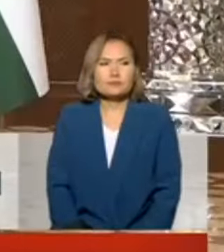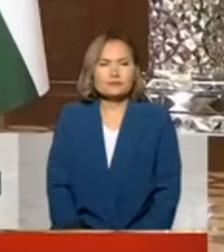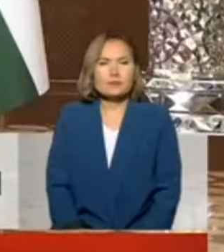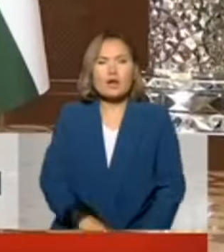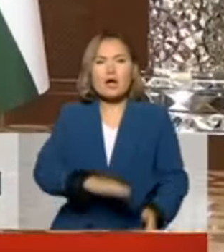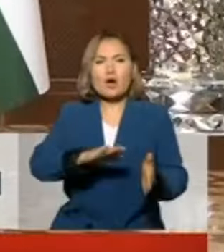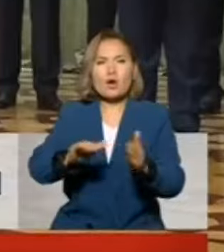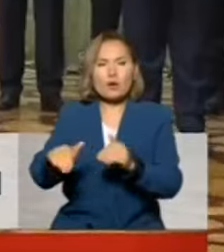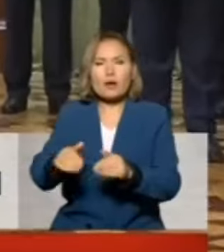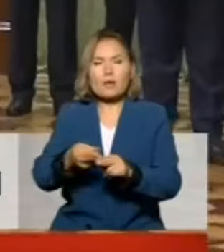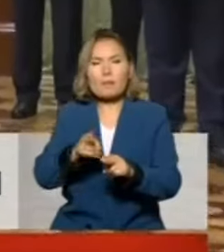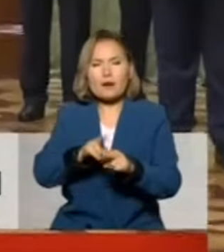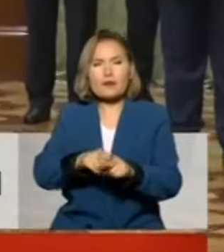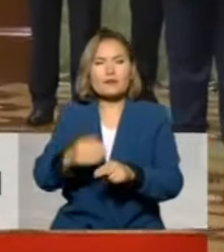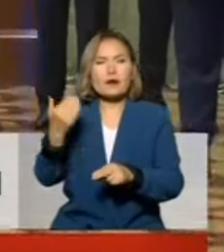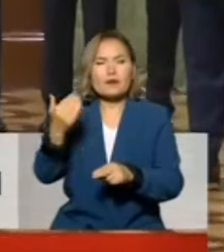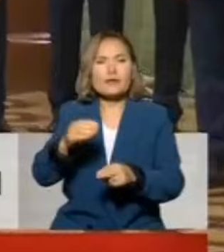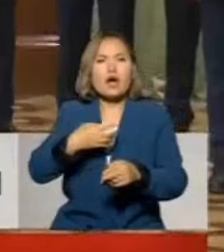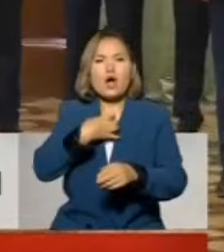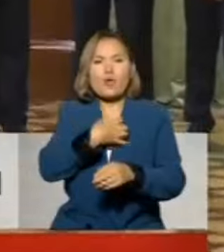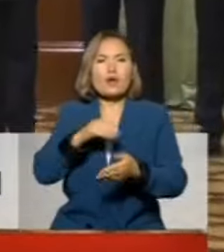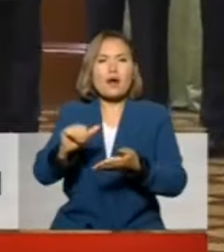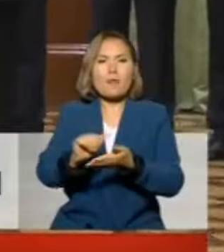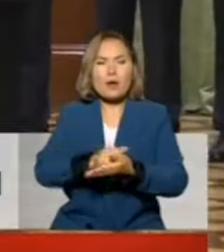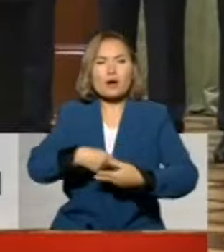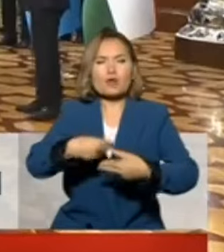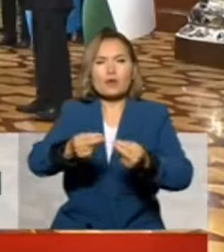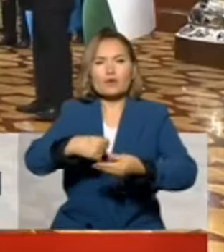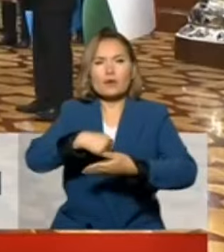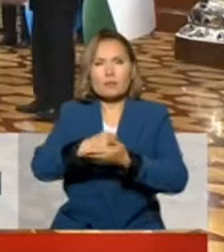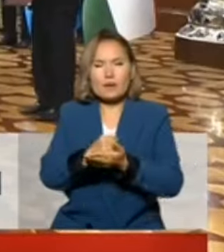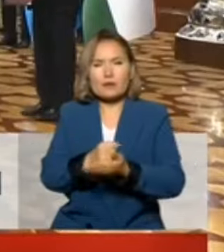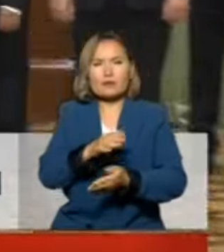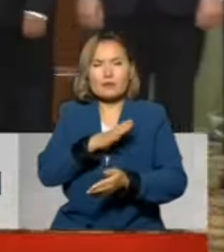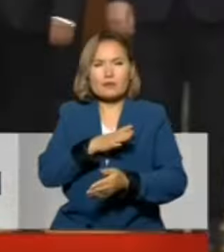Бұдан бөлек мемлекеттік сапар аясында бірқатар маңызды құжаттар бекіді.